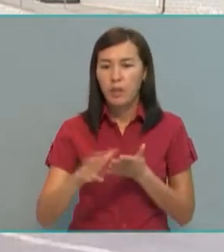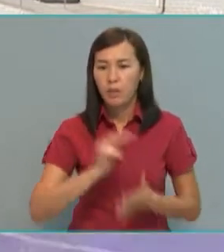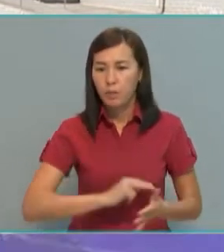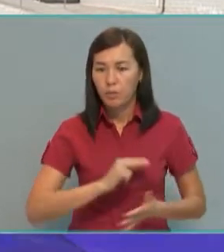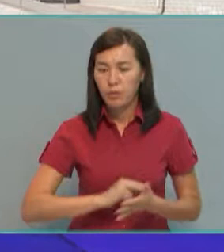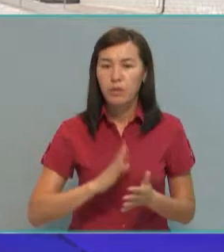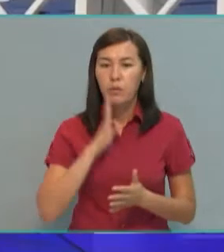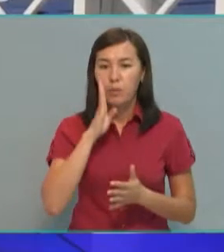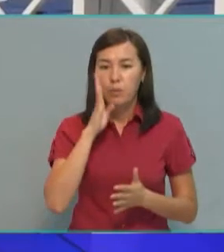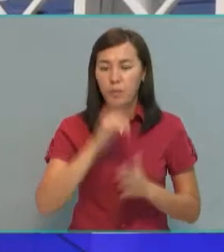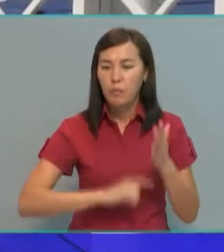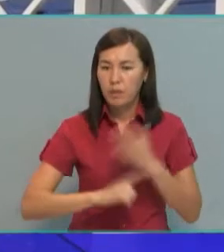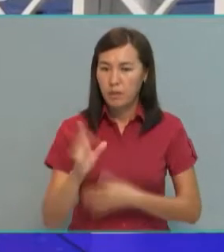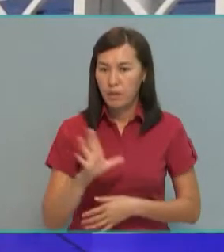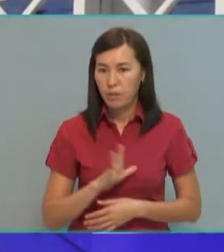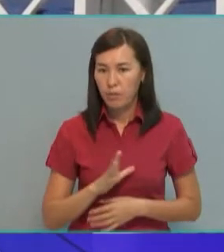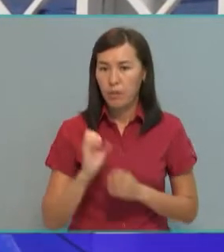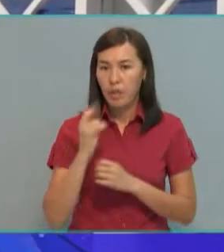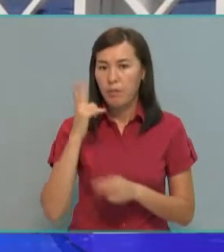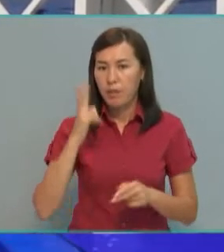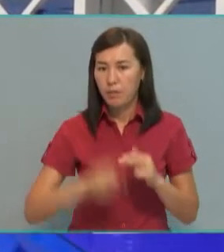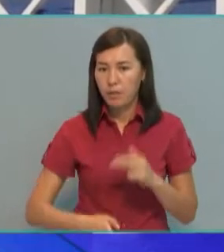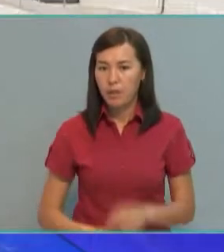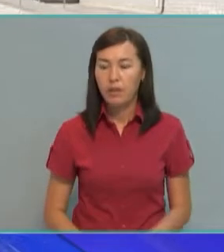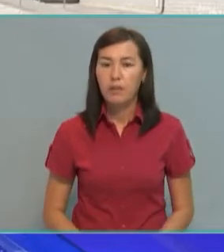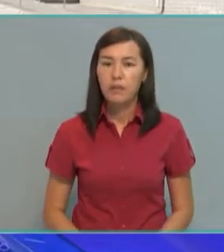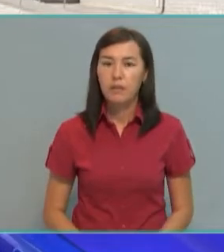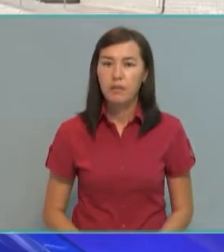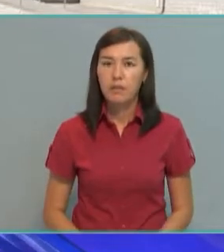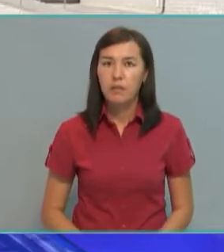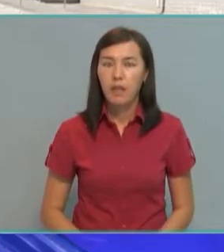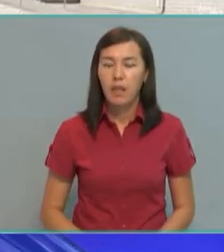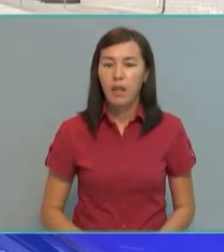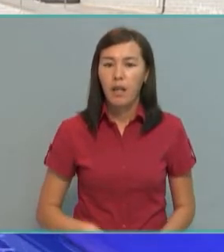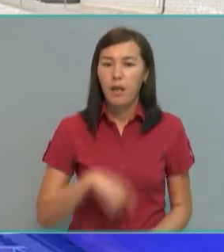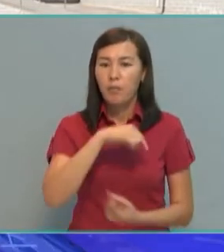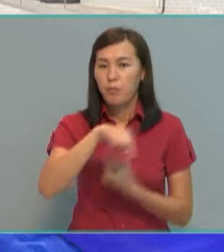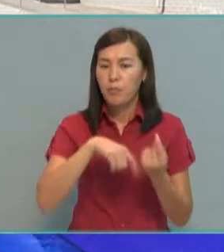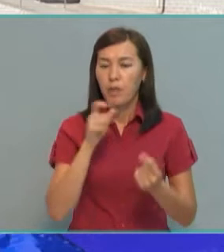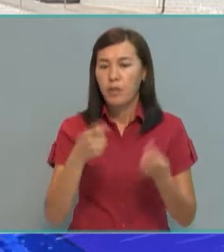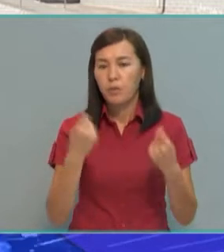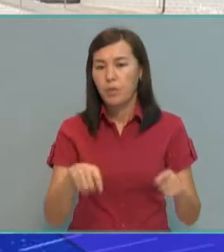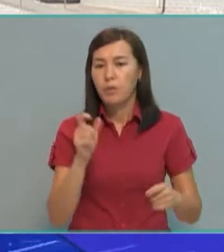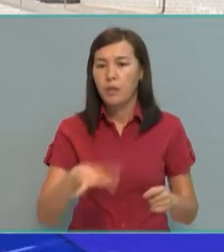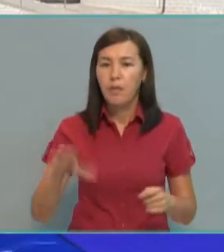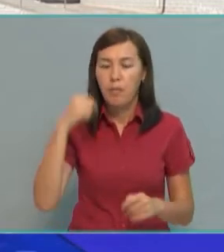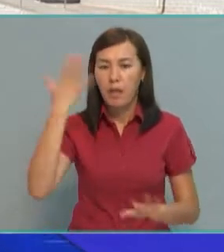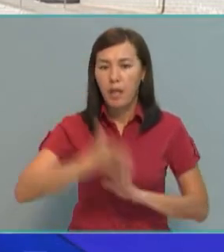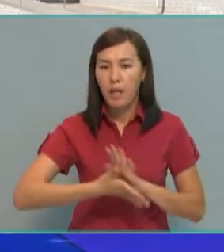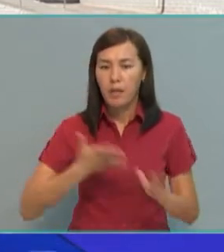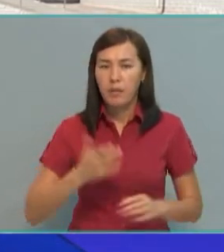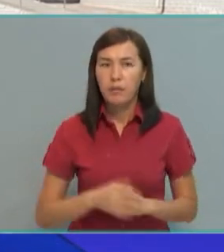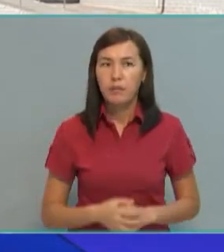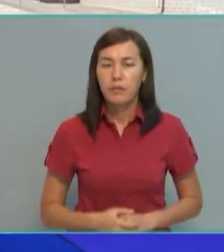қазір азаннан бастадық, бірге таяу біттік бәрін. Кәсіпкерлердің бәрі түсініксіз қарап отыр, бәрі уже түсініп отыр. Ауру не екенін